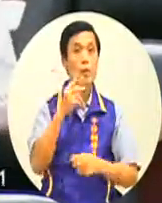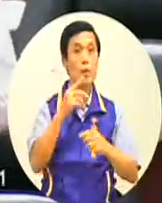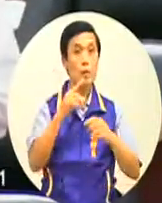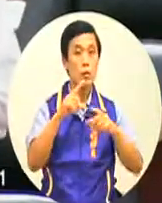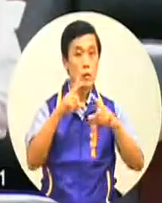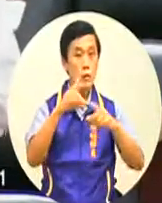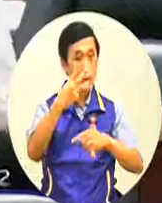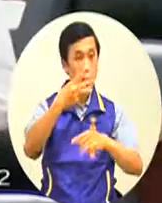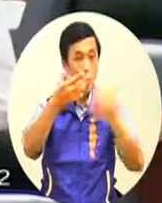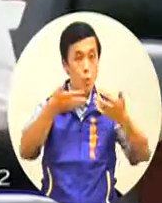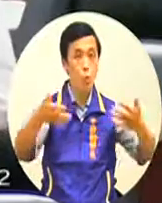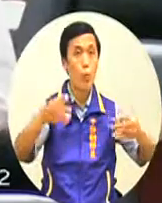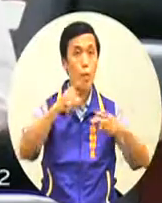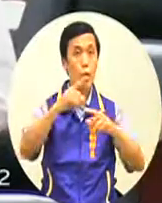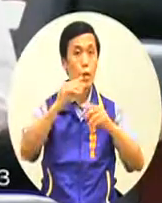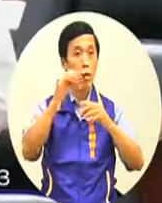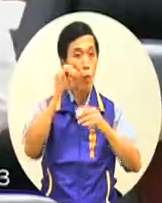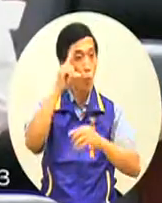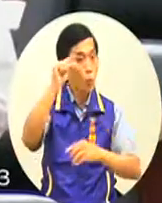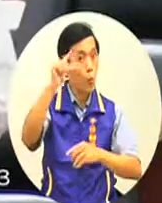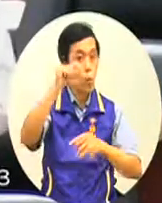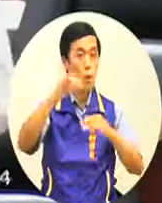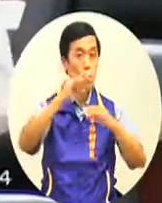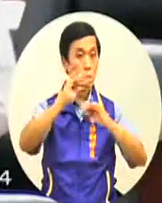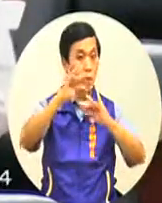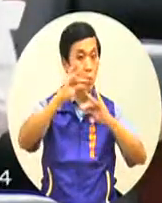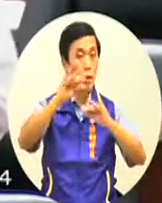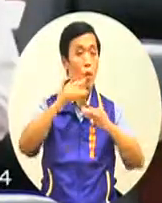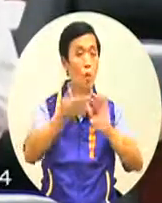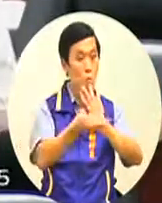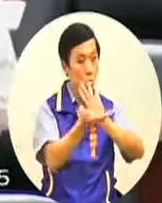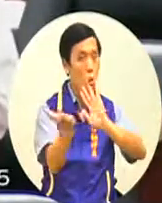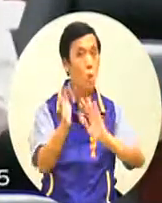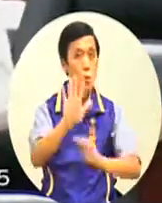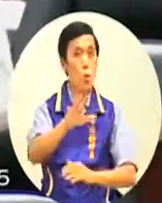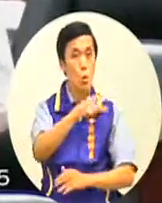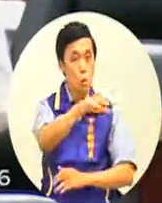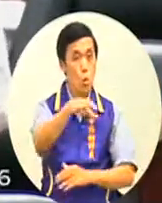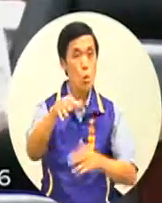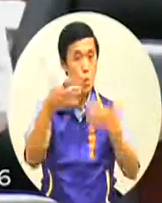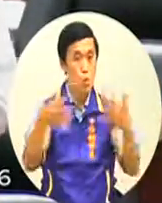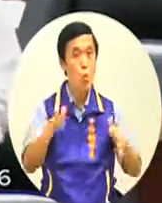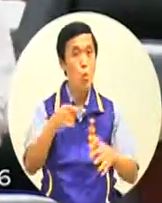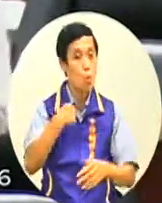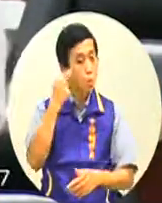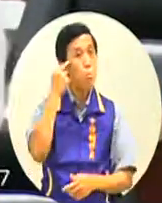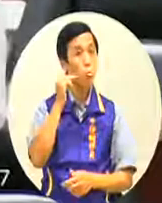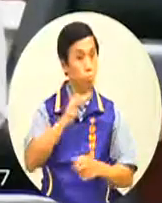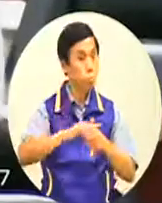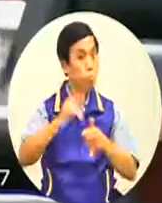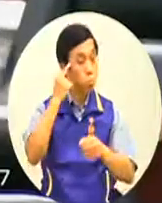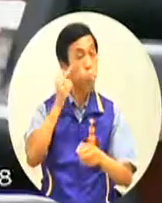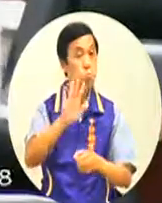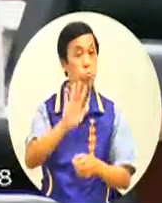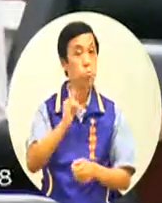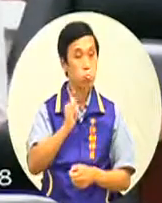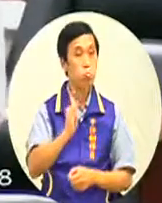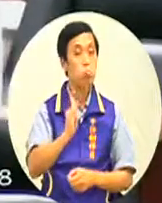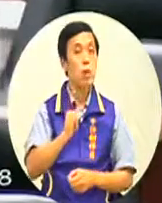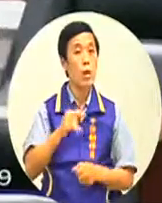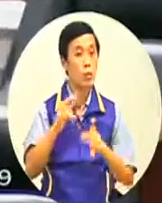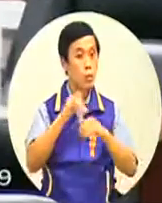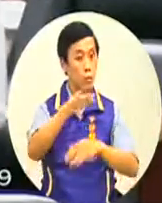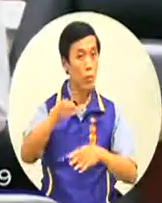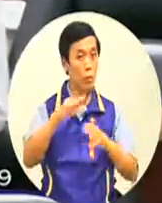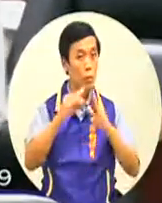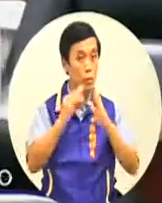其实都有各个不同的一些成果的展示，其实我们都觉得是非常好了。因为其实像社会局的业务报告，其实